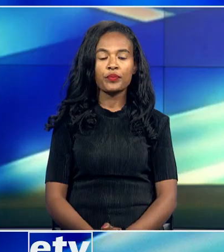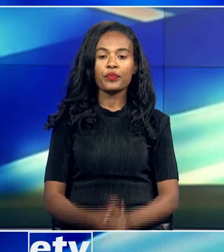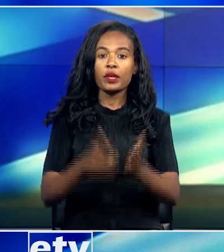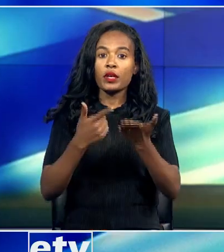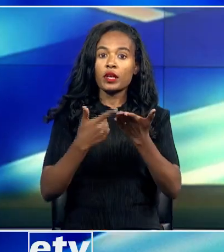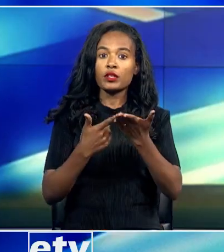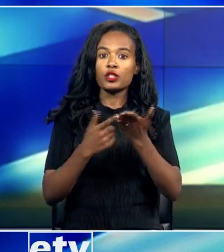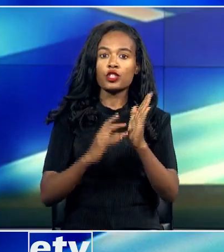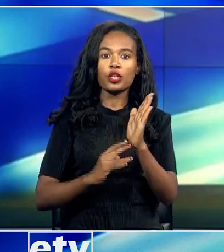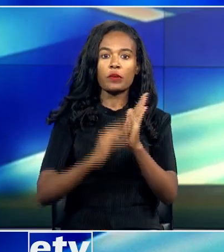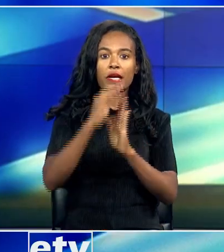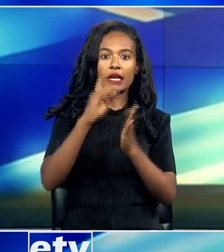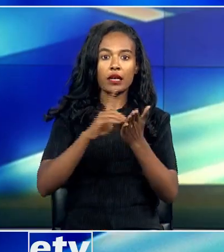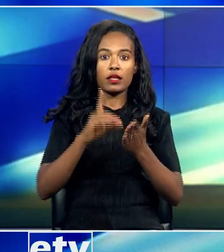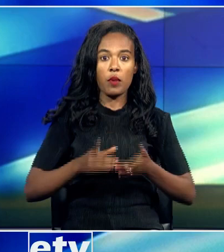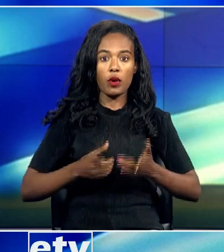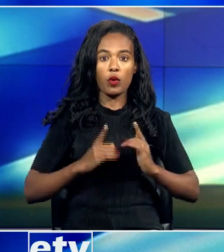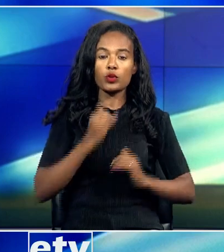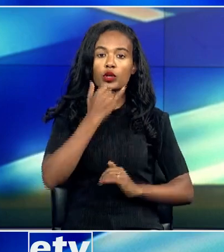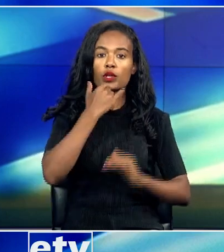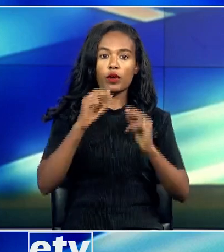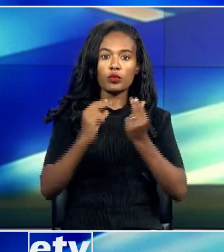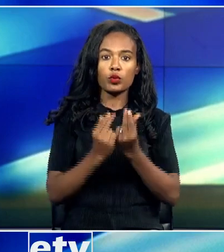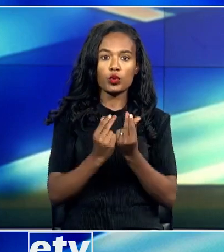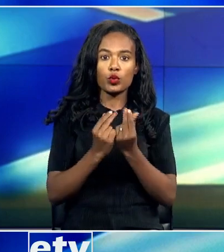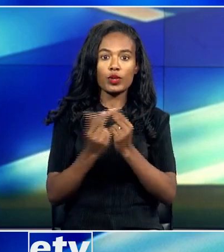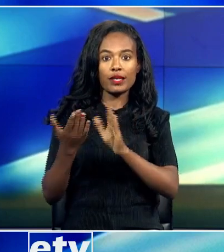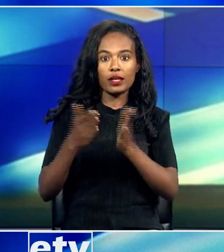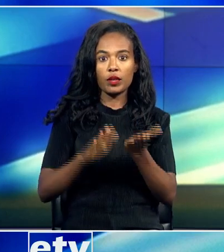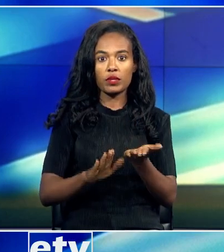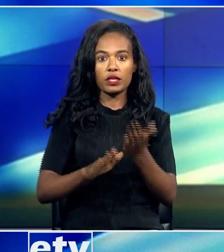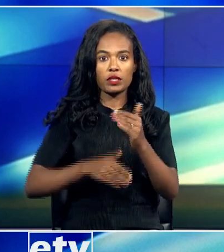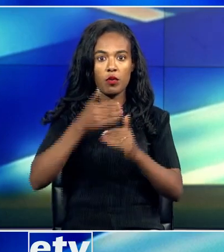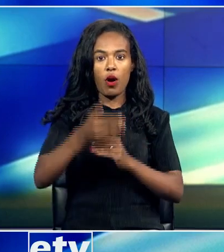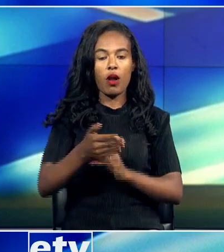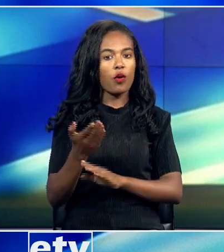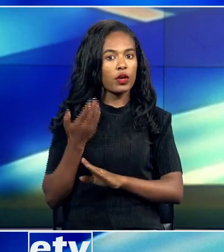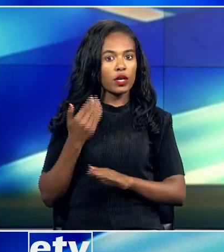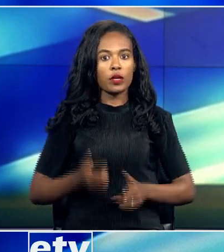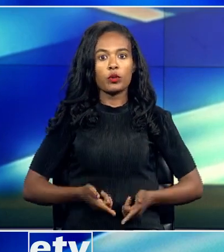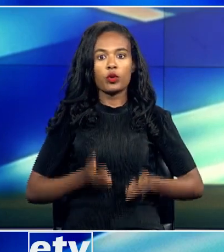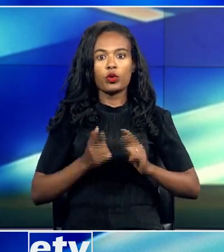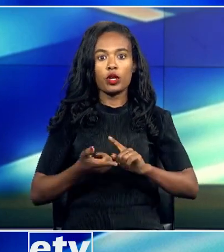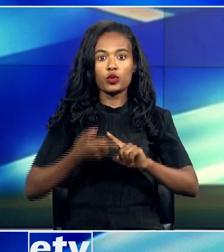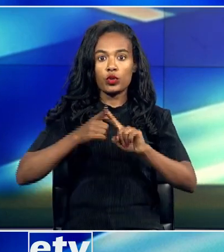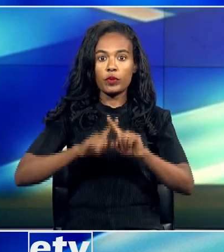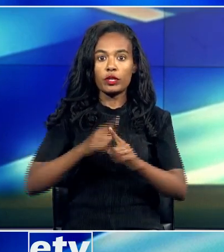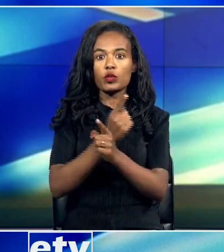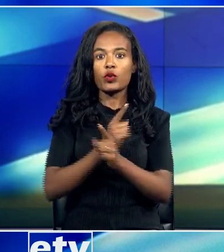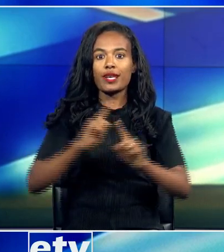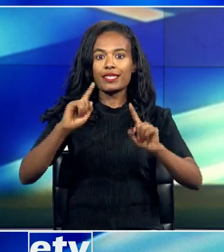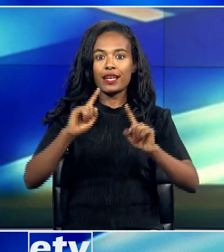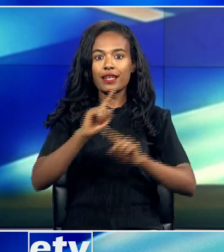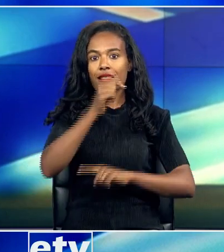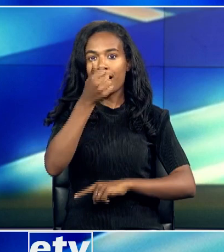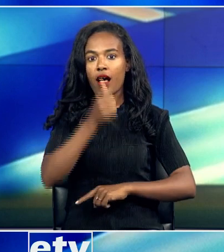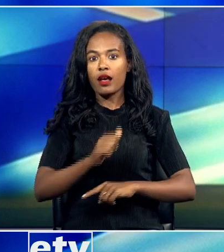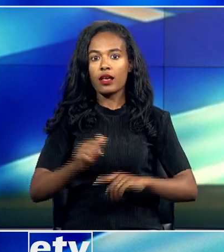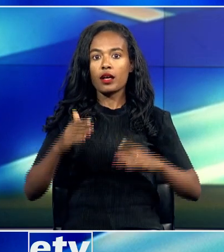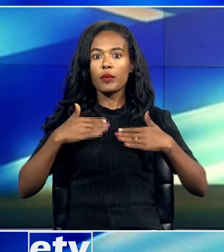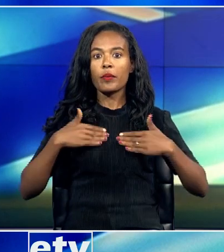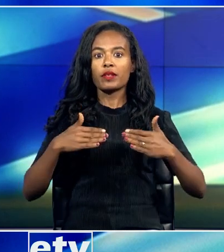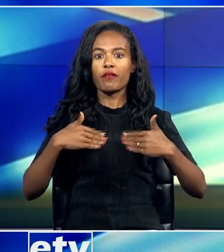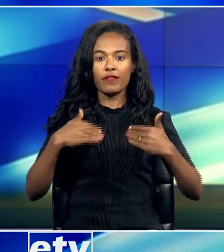የዚች የመቀለ ከተማ ነዋሪዎች የጥፋት ቡድኑ ከተደመሰሰ በኋላ ወደ ቀደመ ህይወታቸው ተመልሰው የነፃነትን አየር መተንፈስ